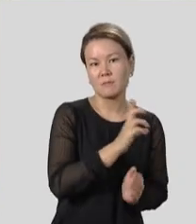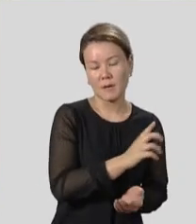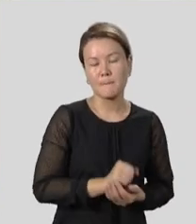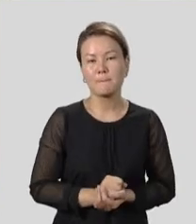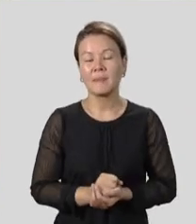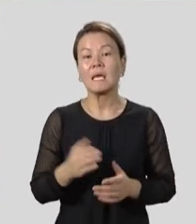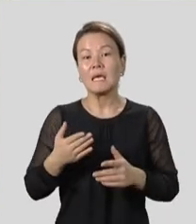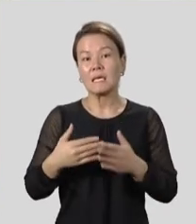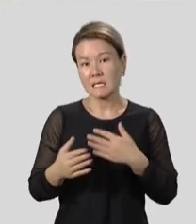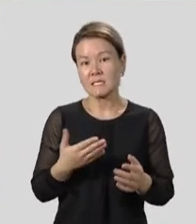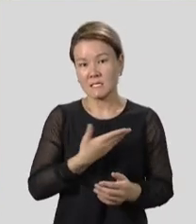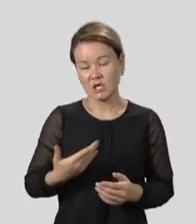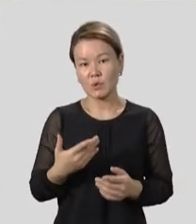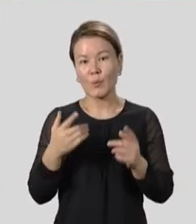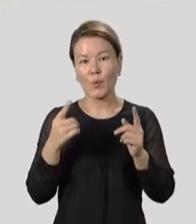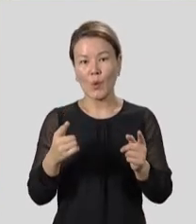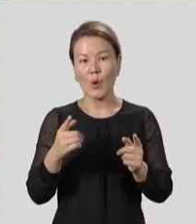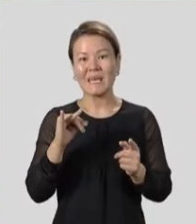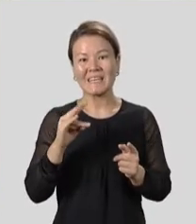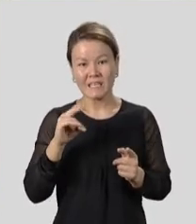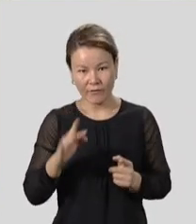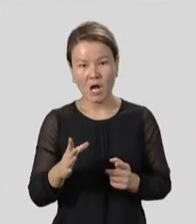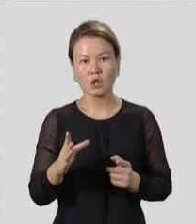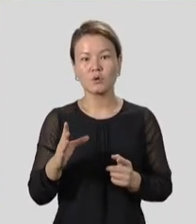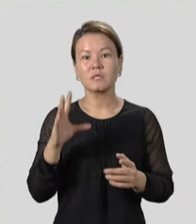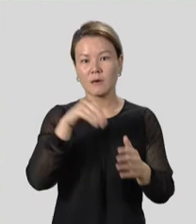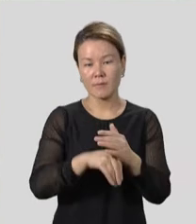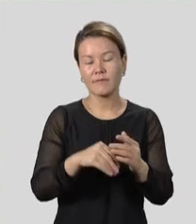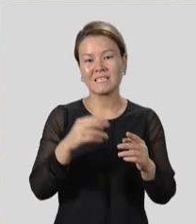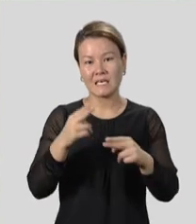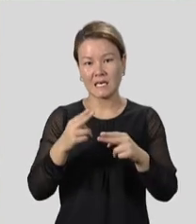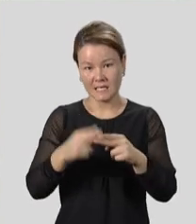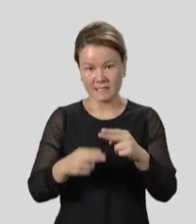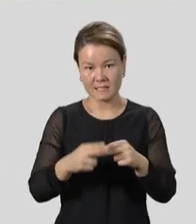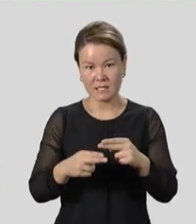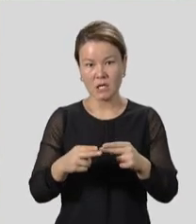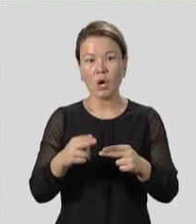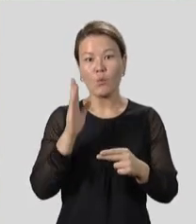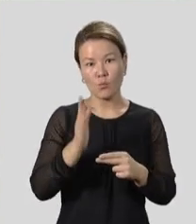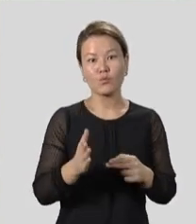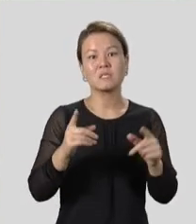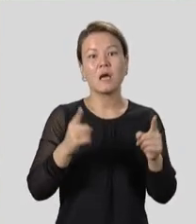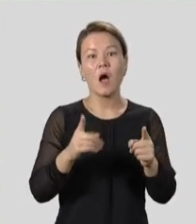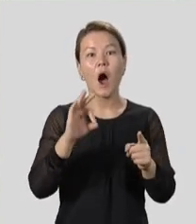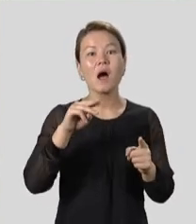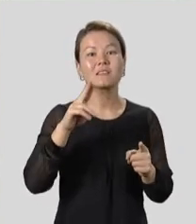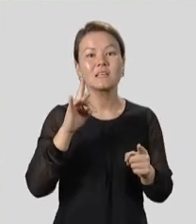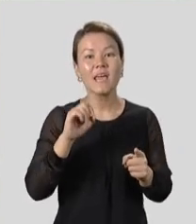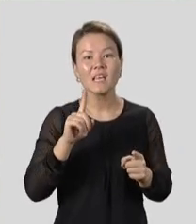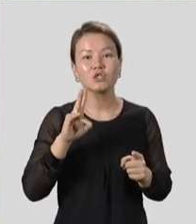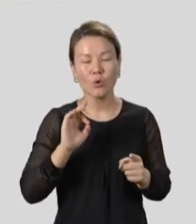Если к нашему интервалу добавить его концы, то есть точки а и b, то получится отрезок